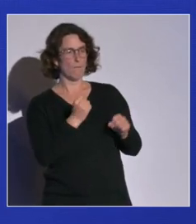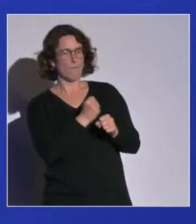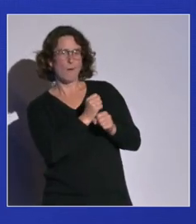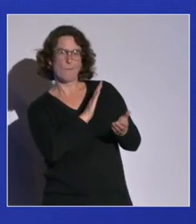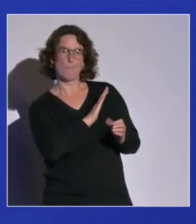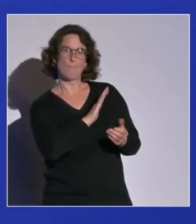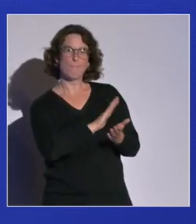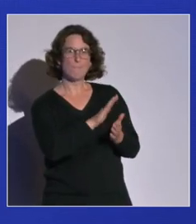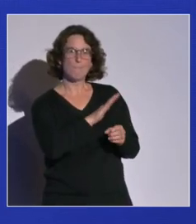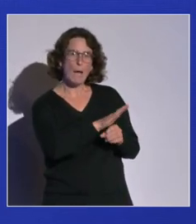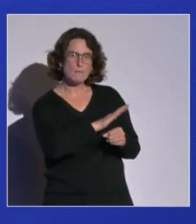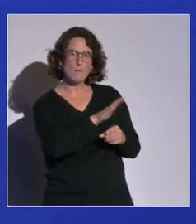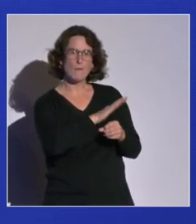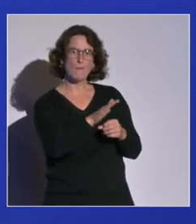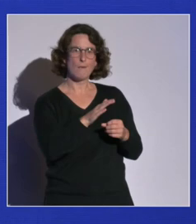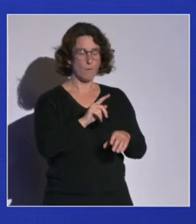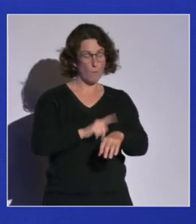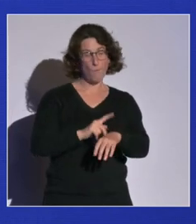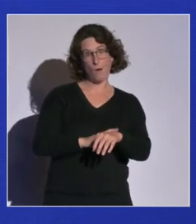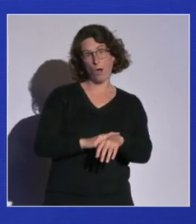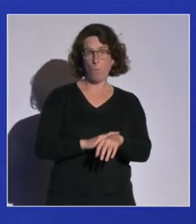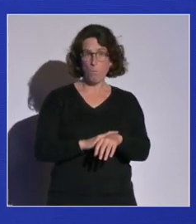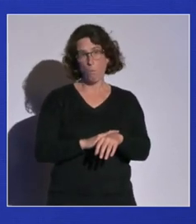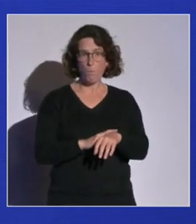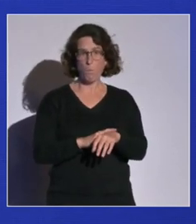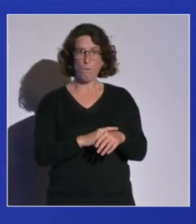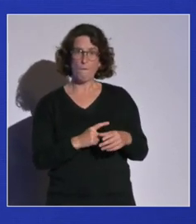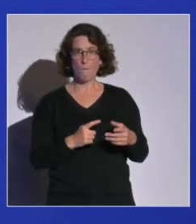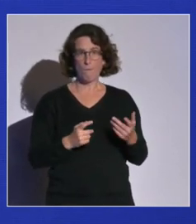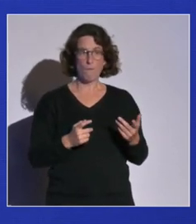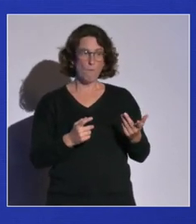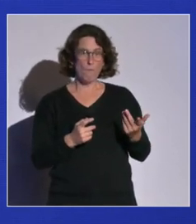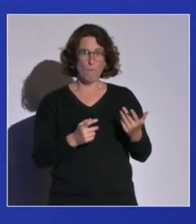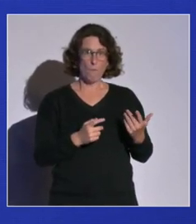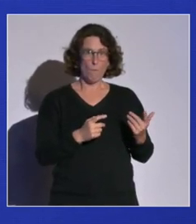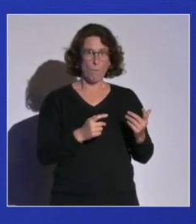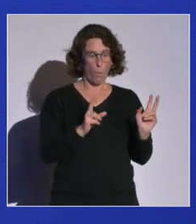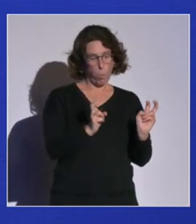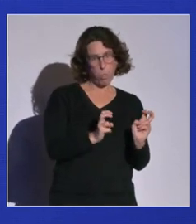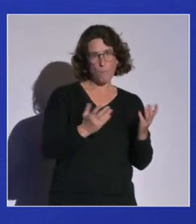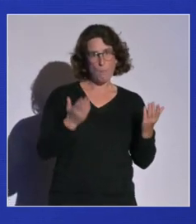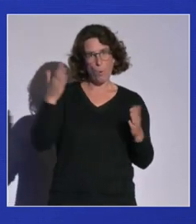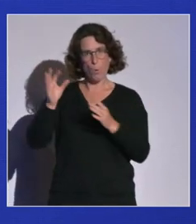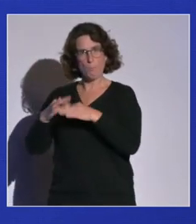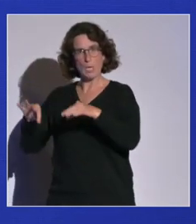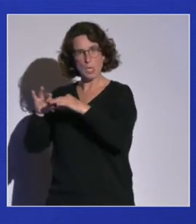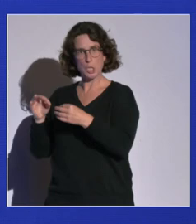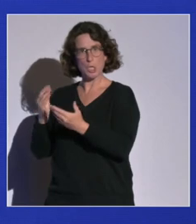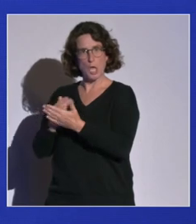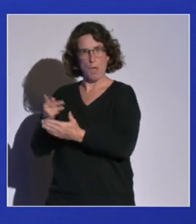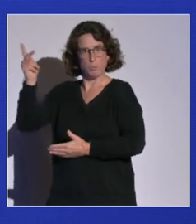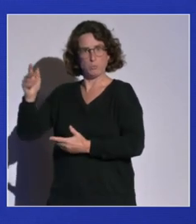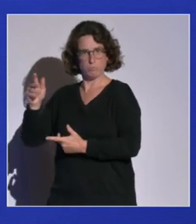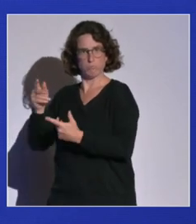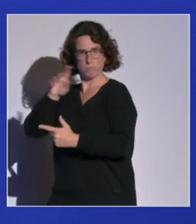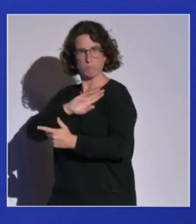Leur horaire de travail... C'est pas pareil dans les autres pays. Les autres, on peut les payer mieux parce que les nôtres ne travaillent pas